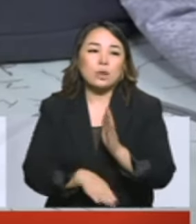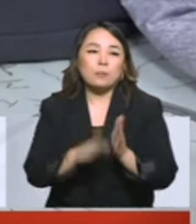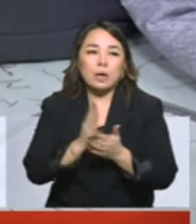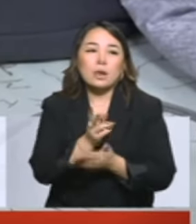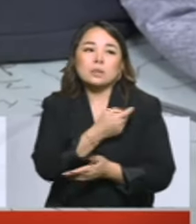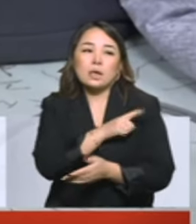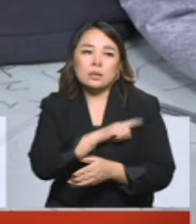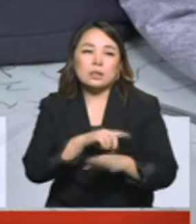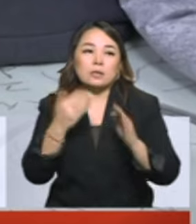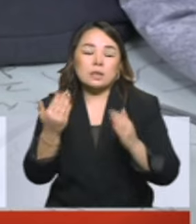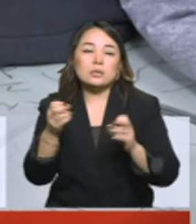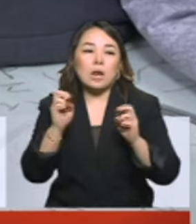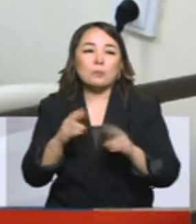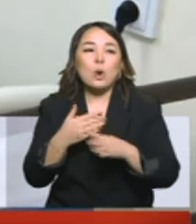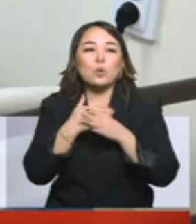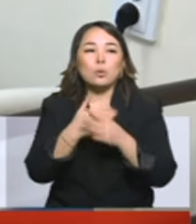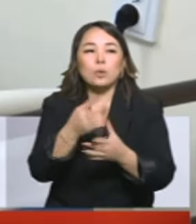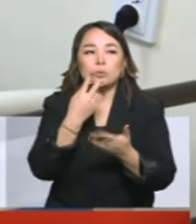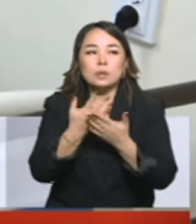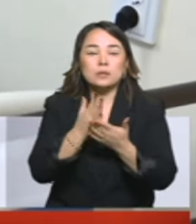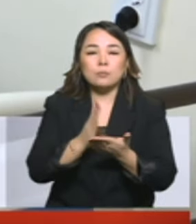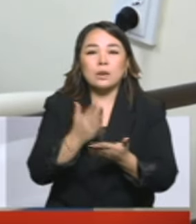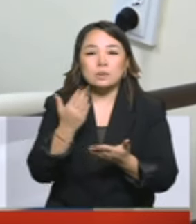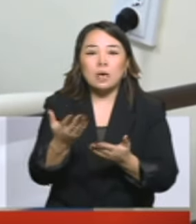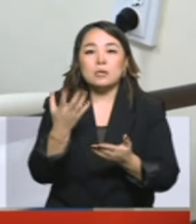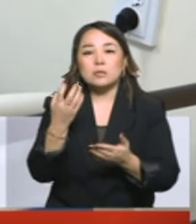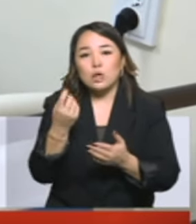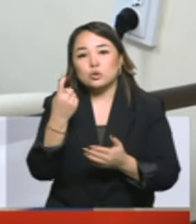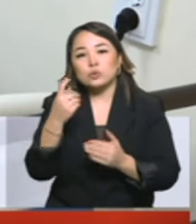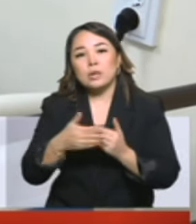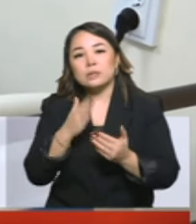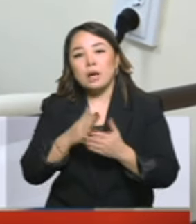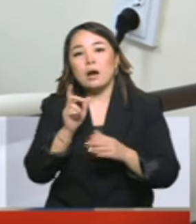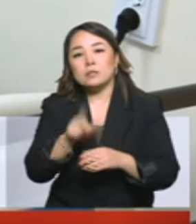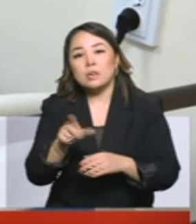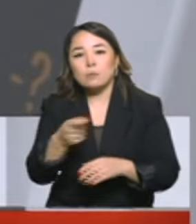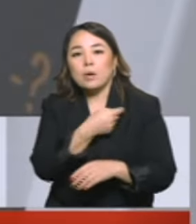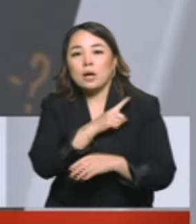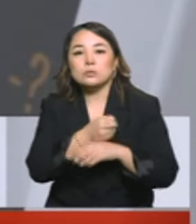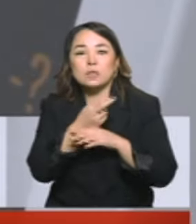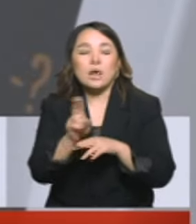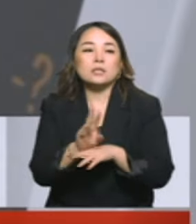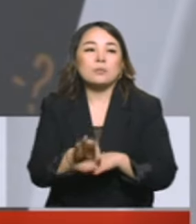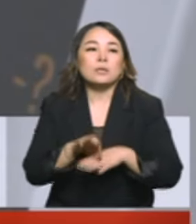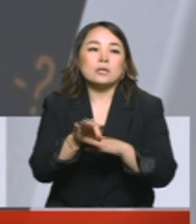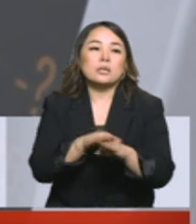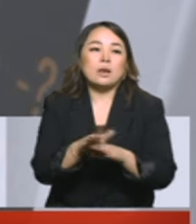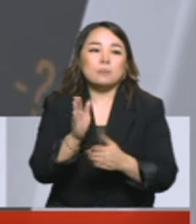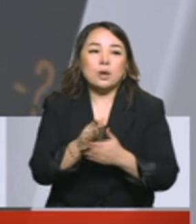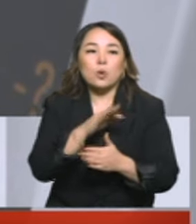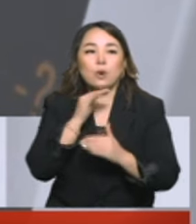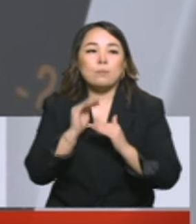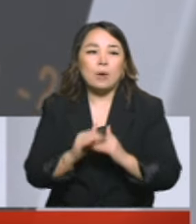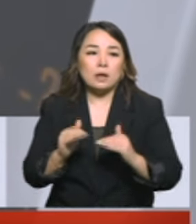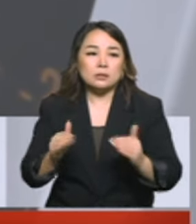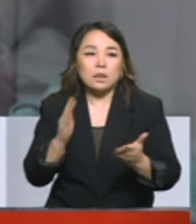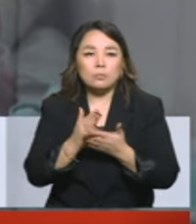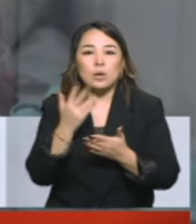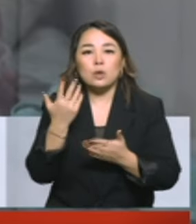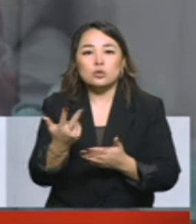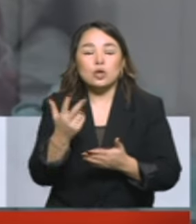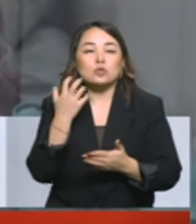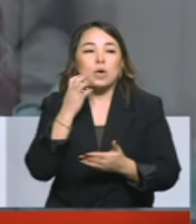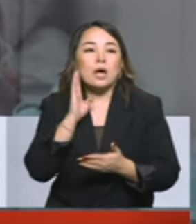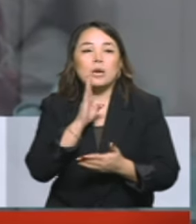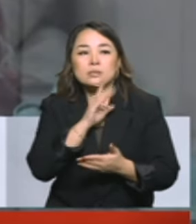Дәрігерлер оларға қажетті медициналық көмекті көрсетіп жатыр. Тағы 100-ден астам адам ауруханаларда емделуде. Көпшілігі бала. Сондай-ақ 3 жүкті